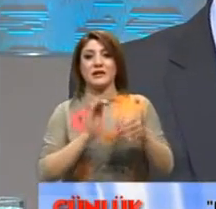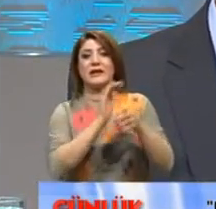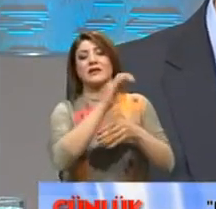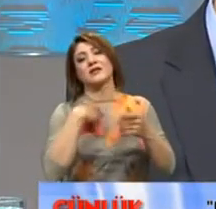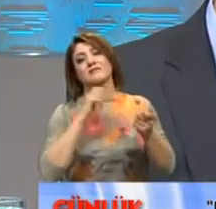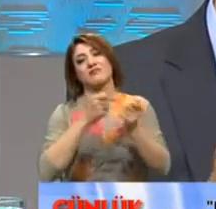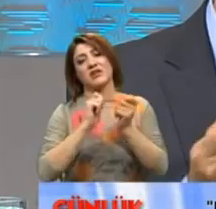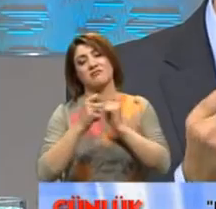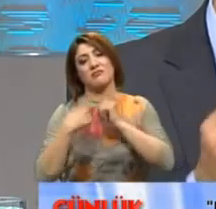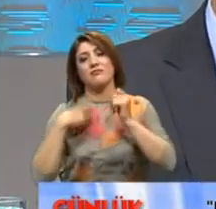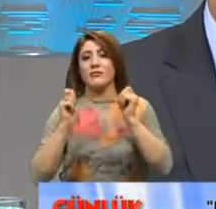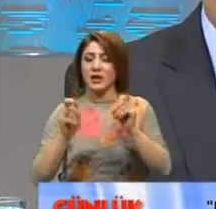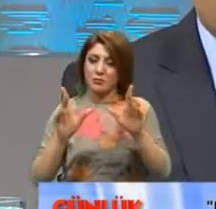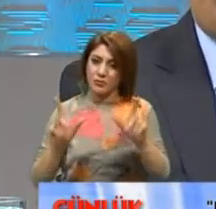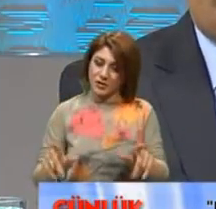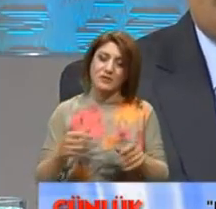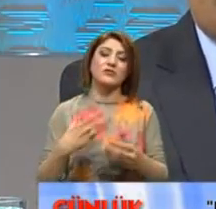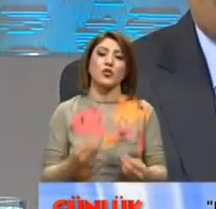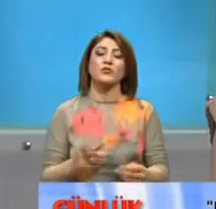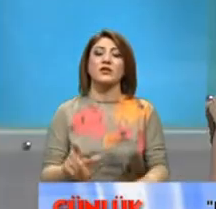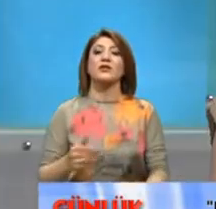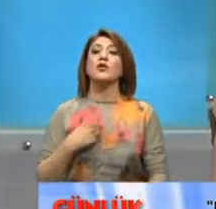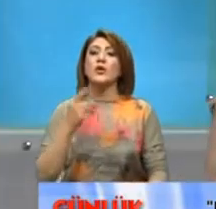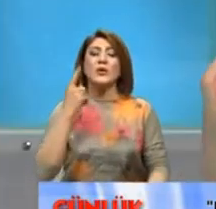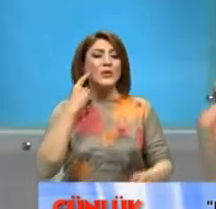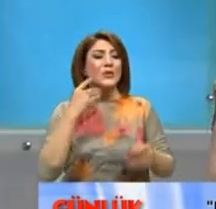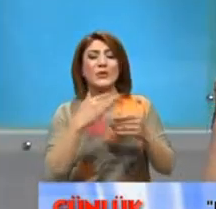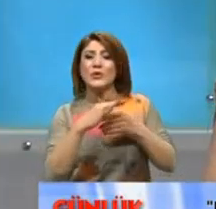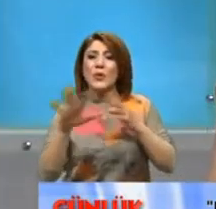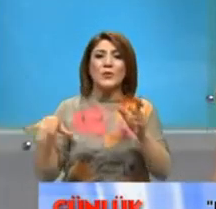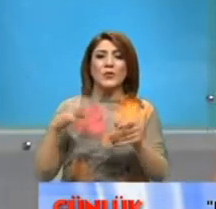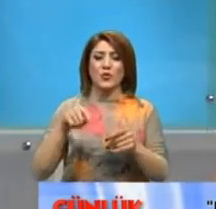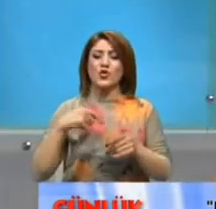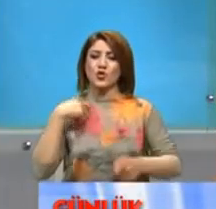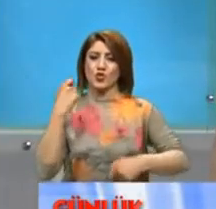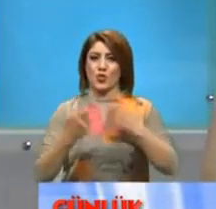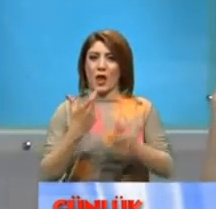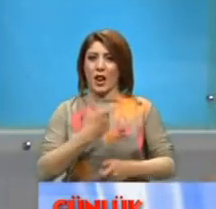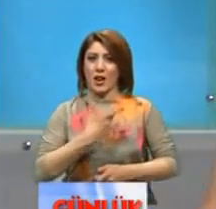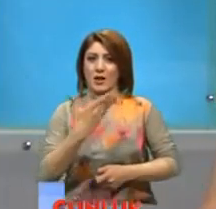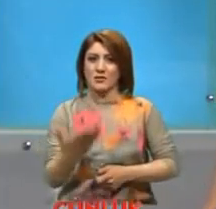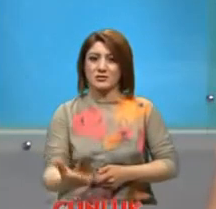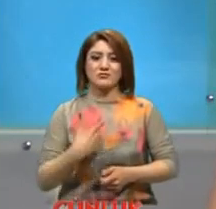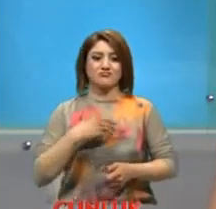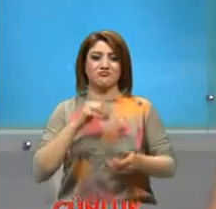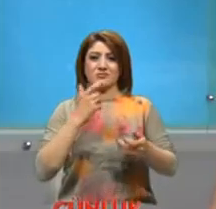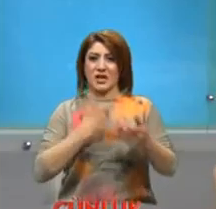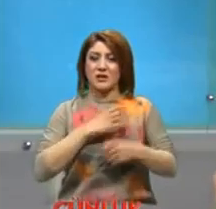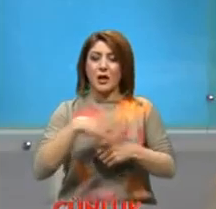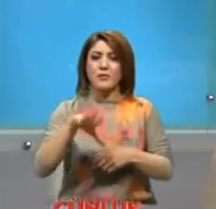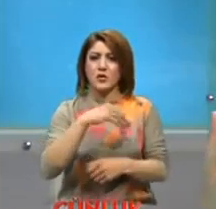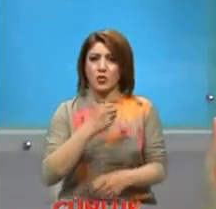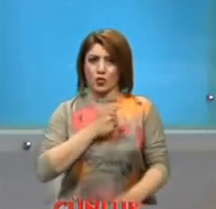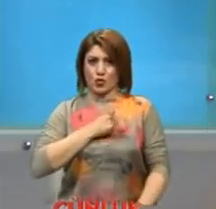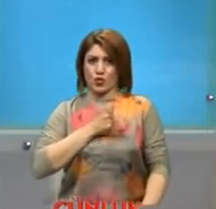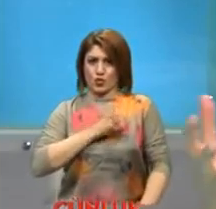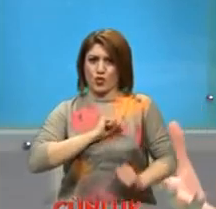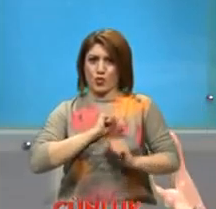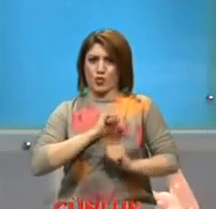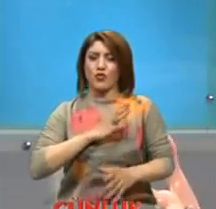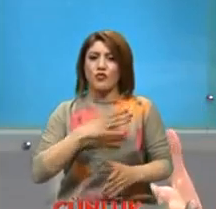takım değişiklikler yapabilirsiniz. Rutuşlar vurabilirsiniz. Evet, doğamız gereği sanıyorum kurallardan, yasalardan korkarız, sıkılırız. Ancak bunlardır